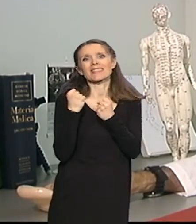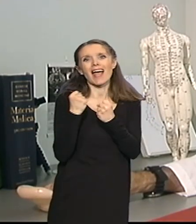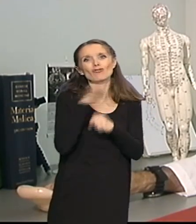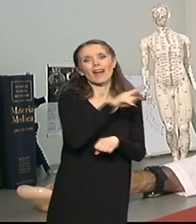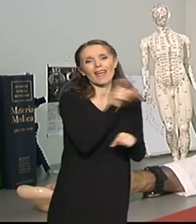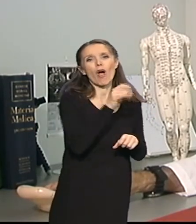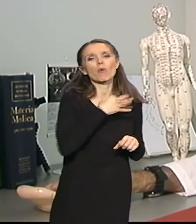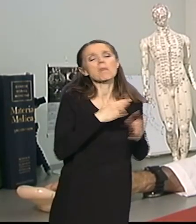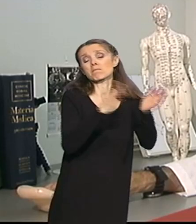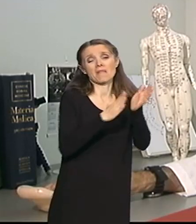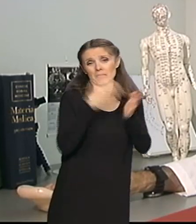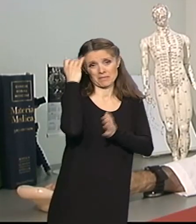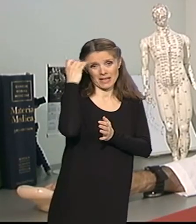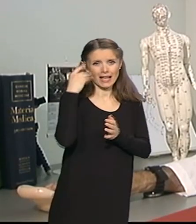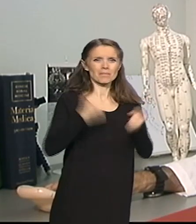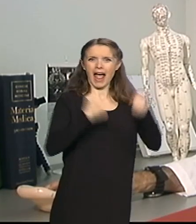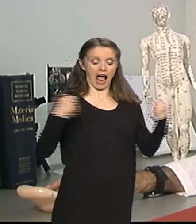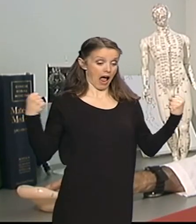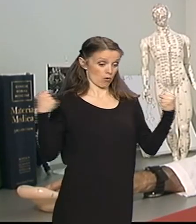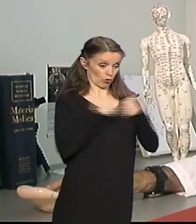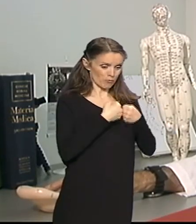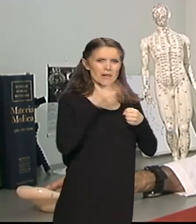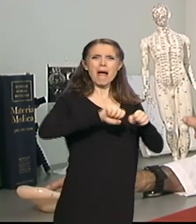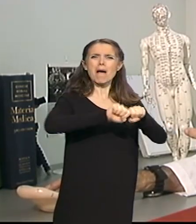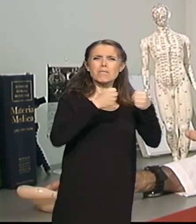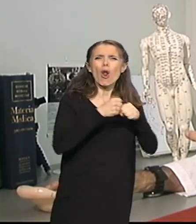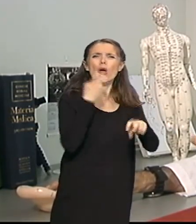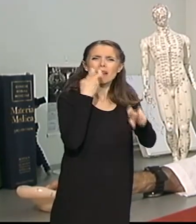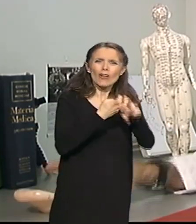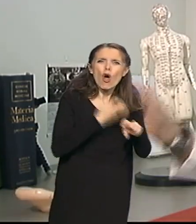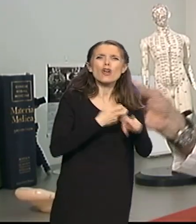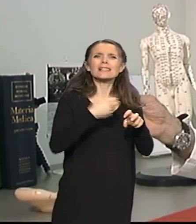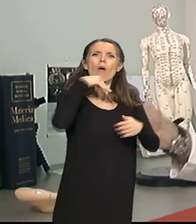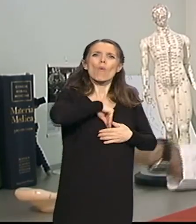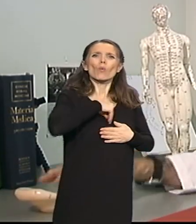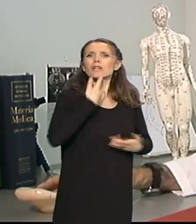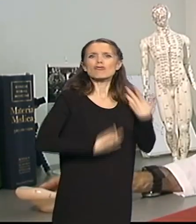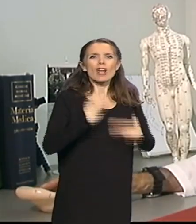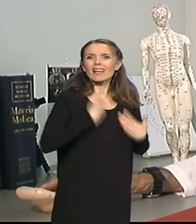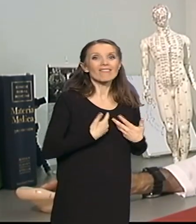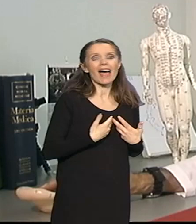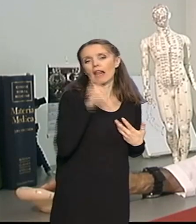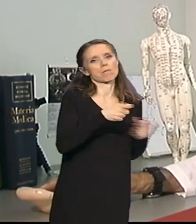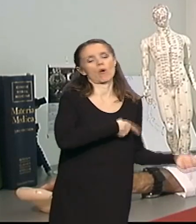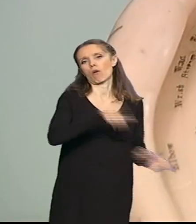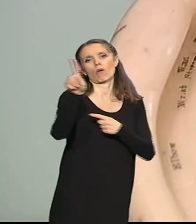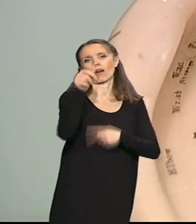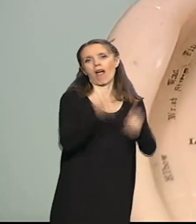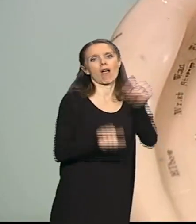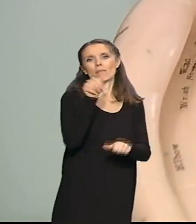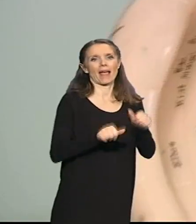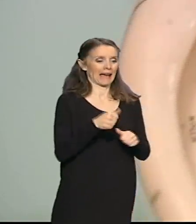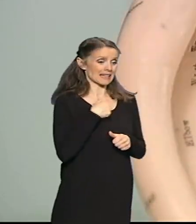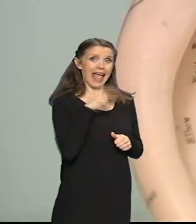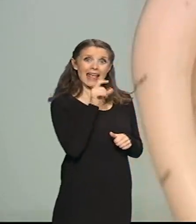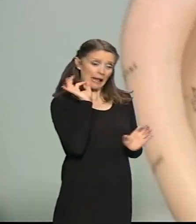saobraćajku, ima polomljenih kosti, ima krvarenja, onda brzo u hirurgičku salu, jer ja iglicama ne mogu to veliko krvarenje da zaustavim. Ima li